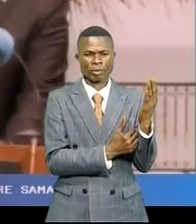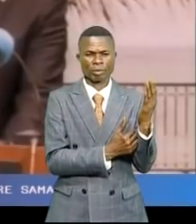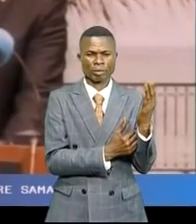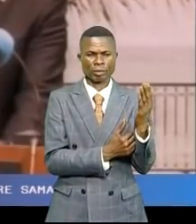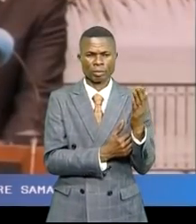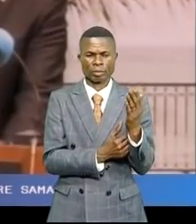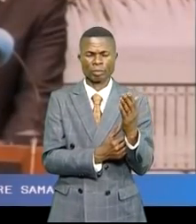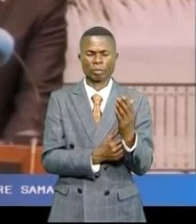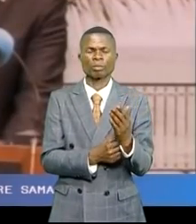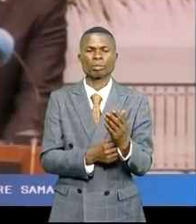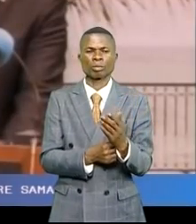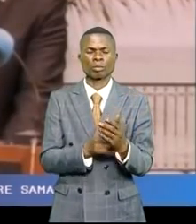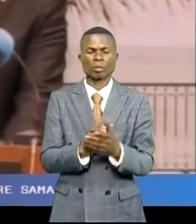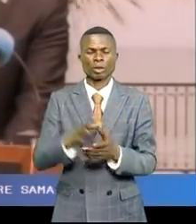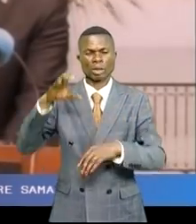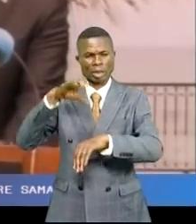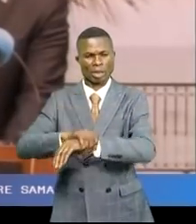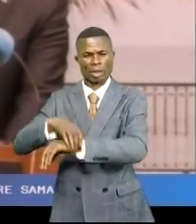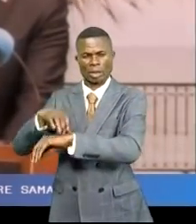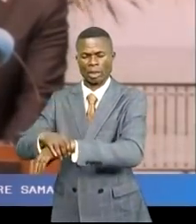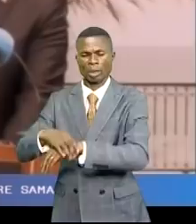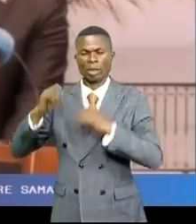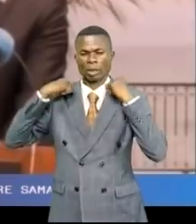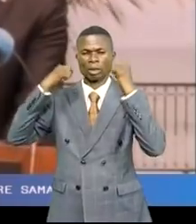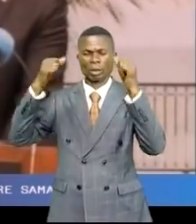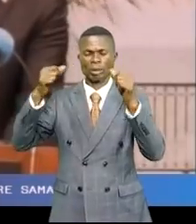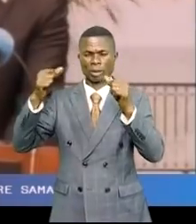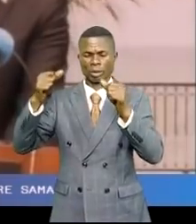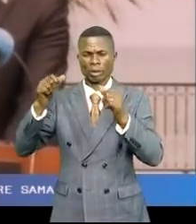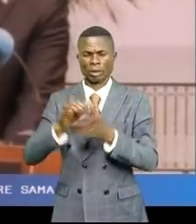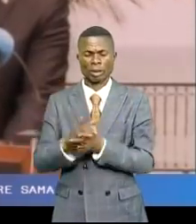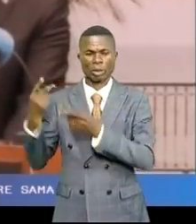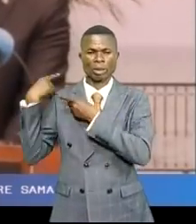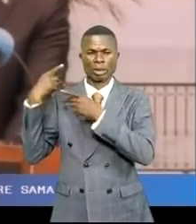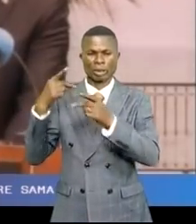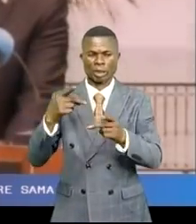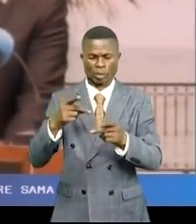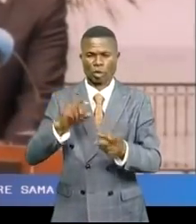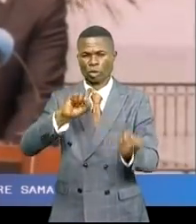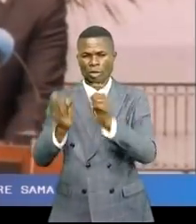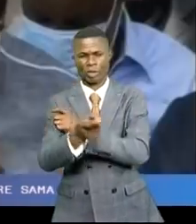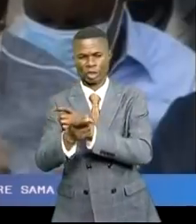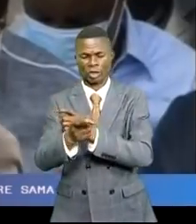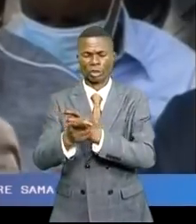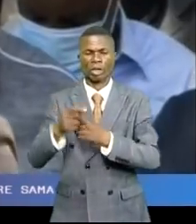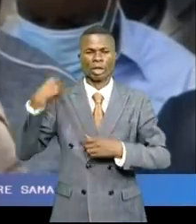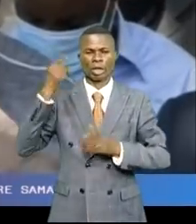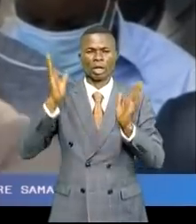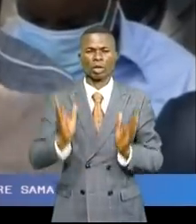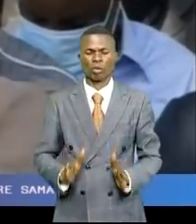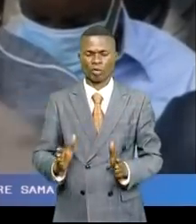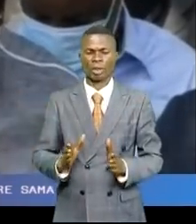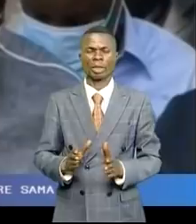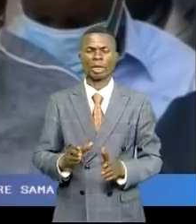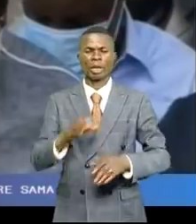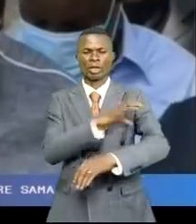des redditions des miliciens depuis la déclaration de l'état de siège. Le souci du Premier